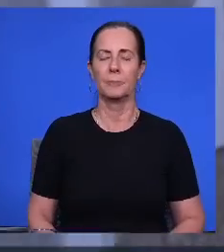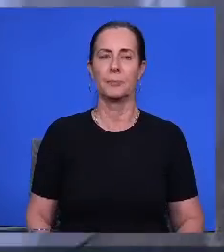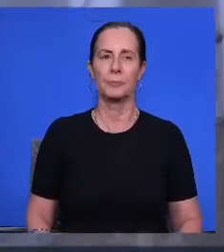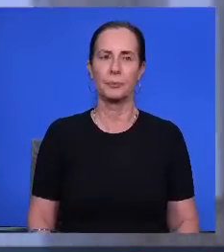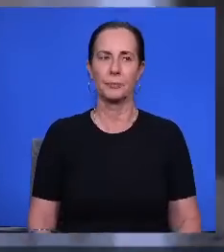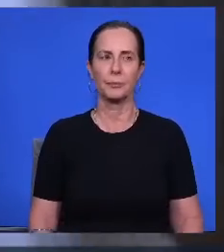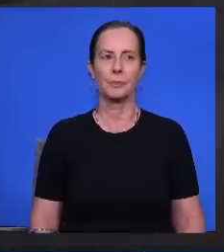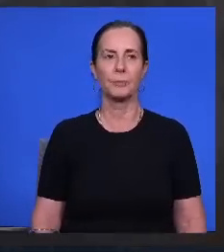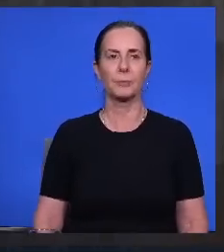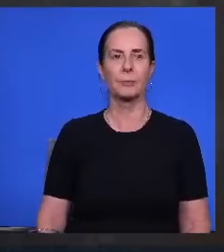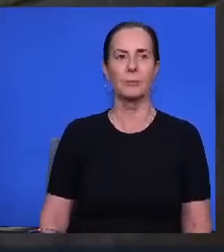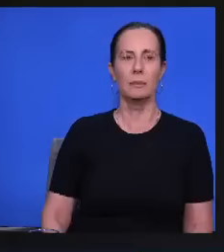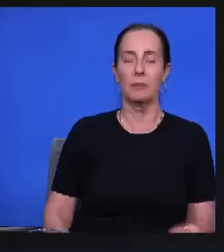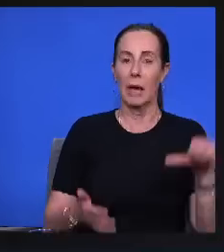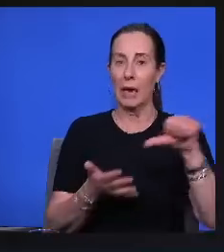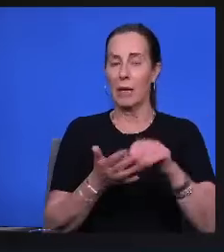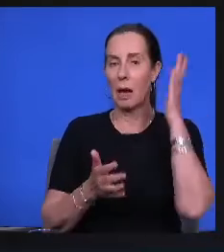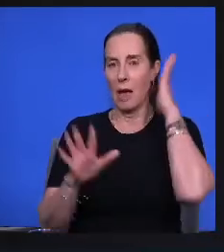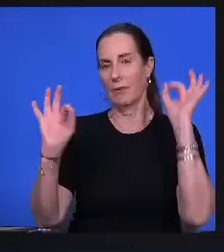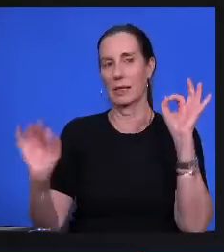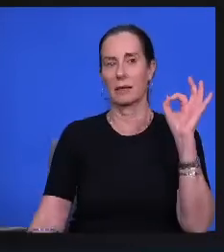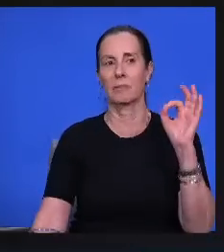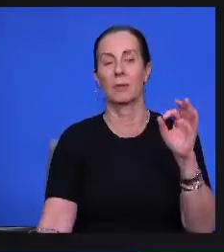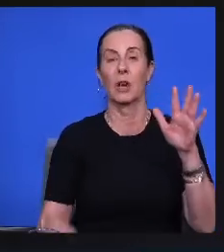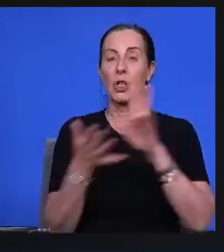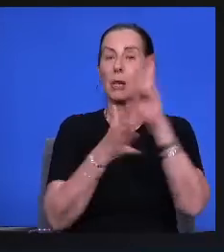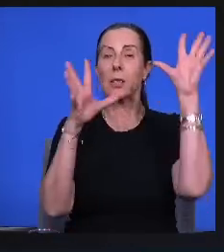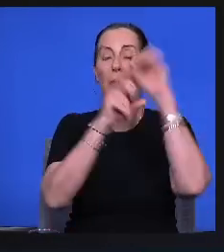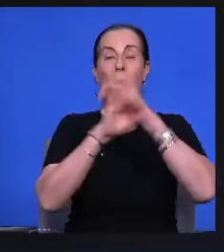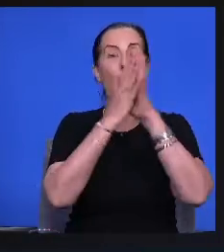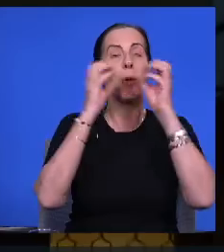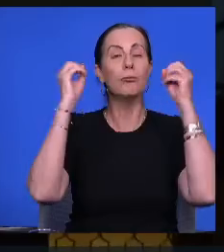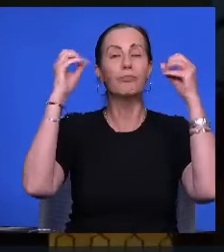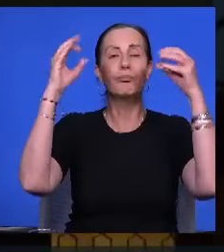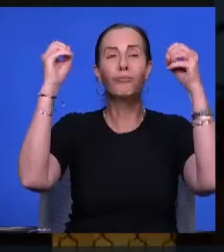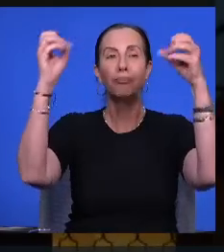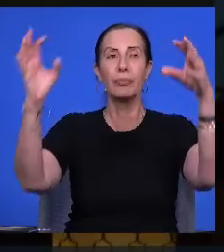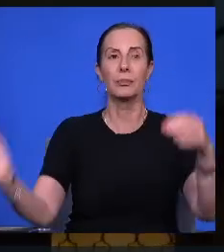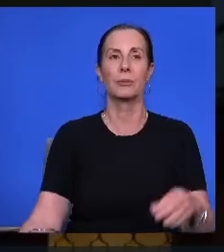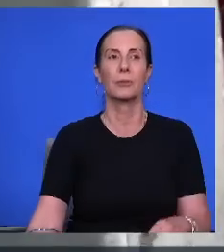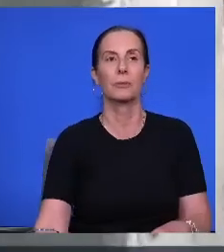עיר שלא הולכת לישון. 12 בלילה וכל האורות בבניין דולקים.